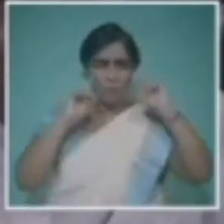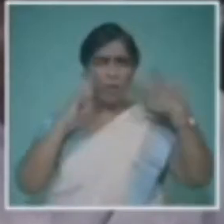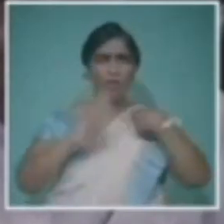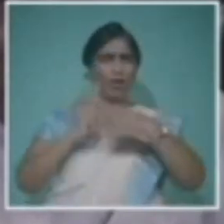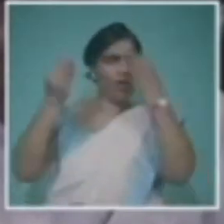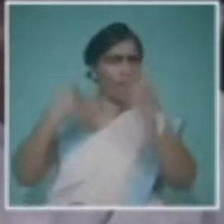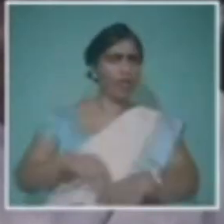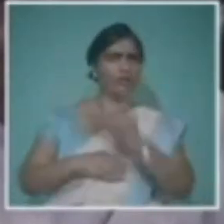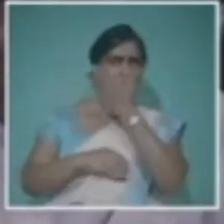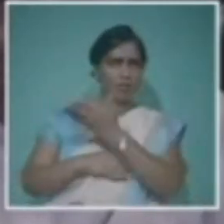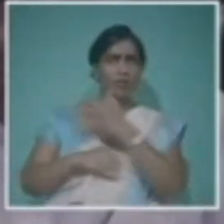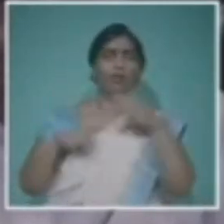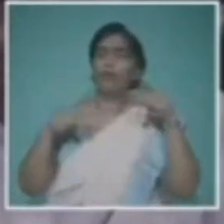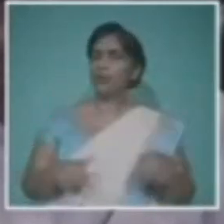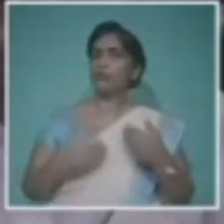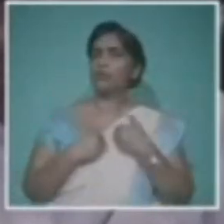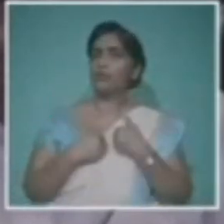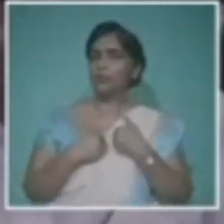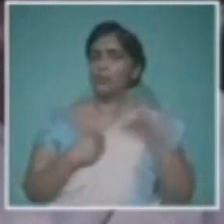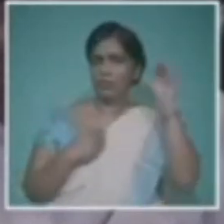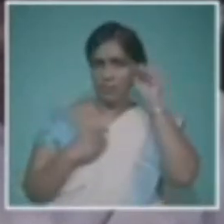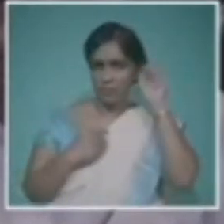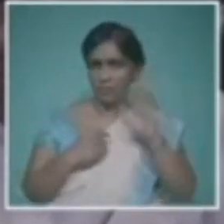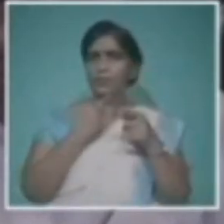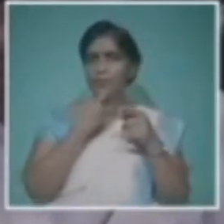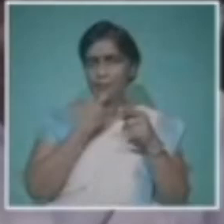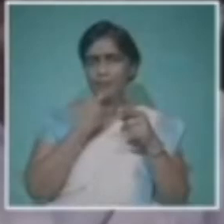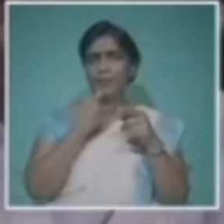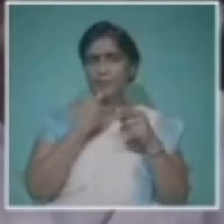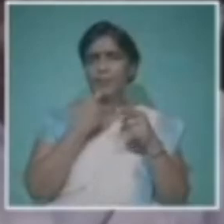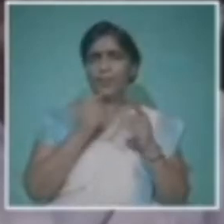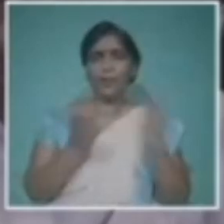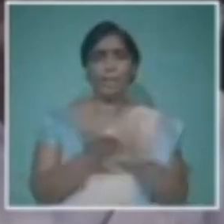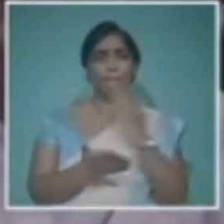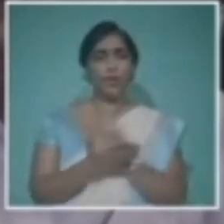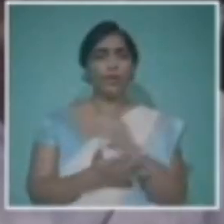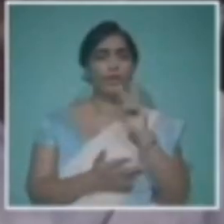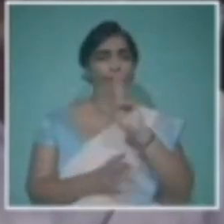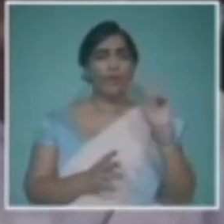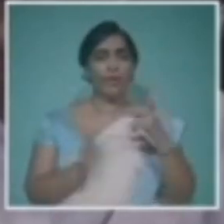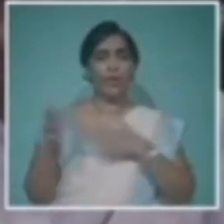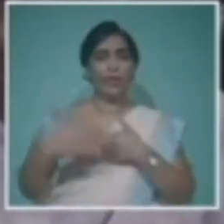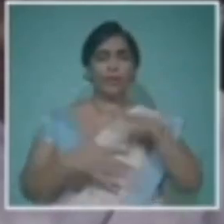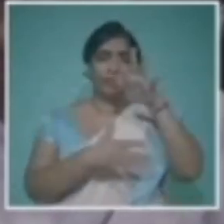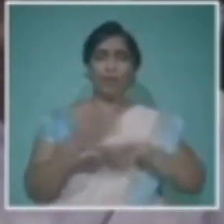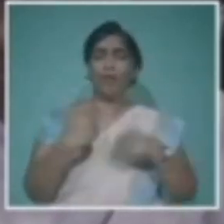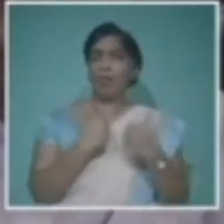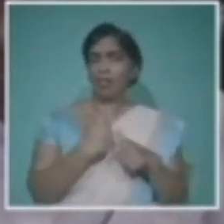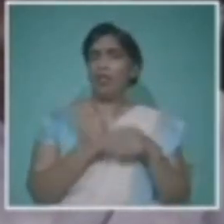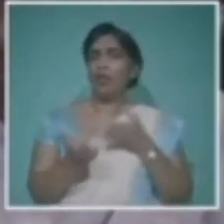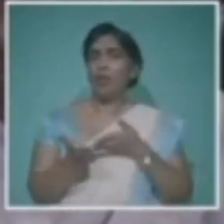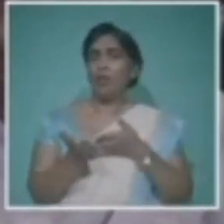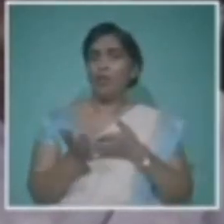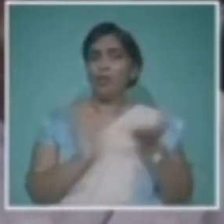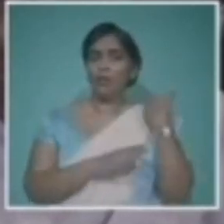බංකොලොත් කරා කියලා. දැන් මට ආරංචියක් ලැබිලා තියෙනවා පිටු 22 කැබිනට් පත්‍රිකාවක් හදාගෙන යනවා. මොනවටද?